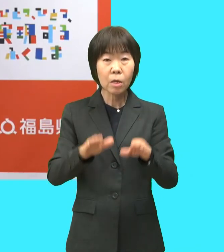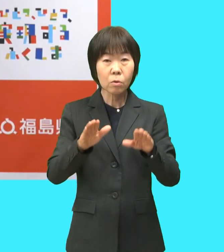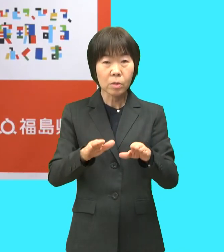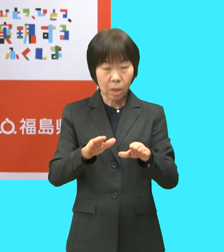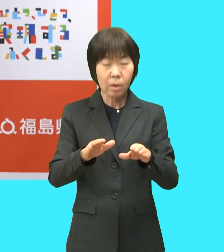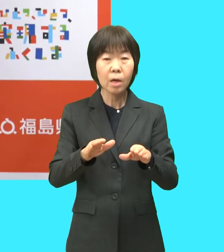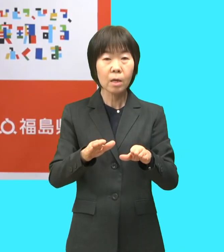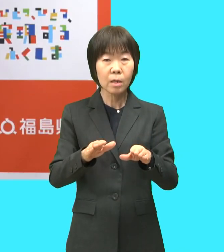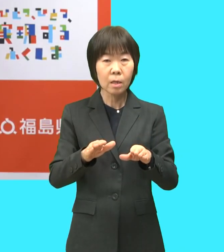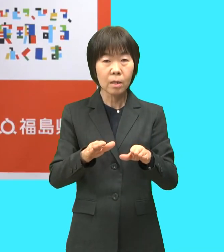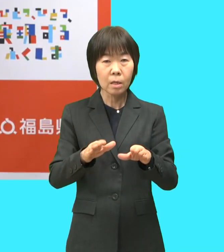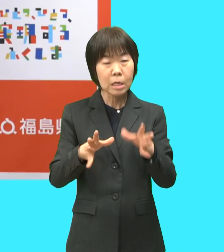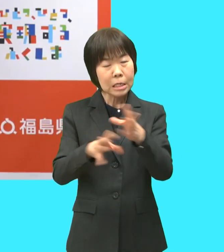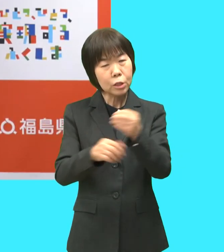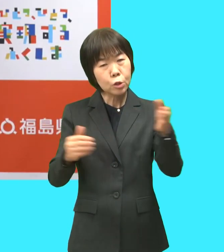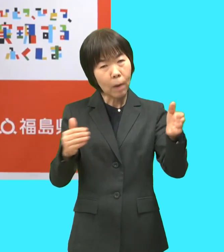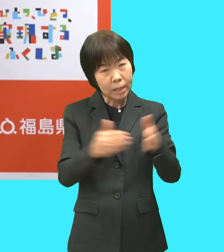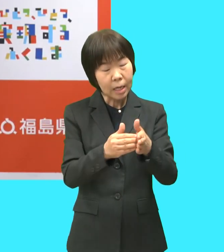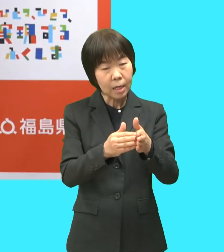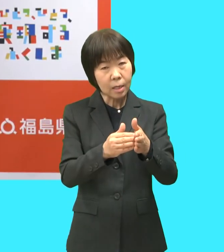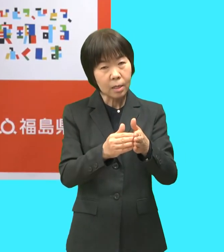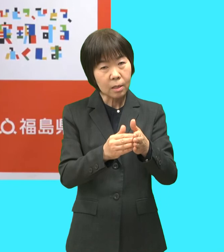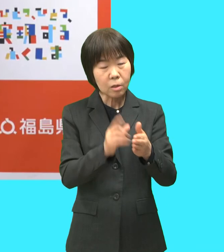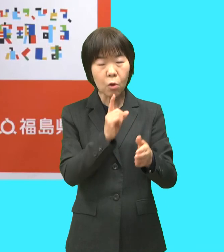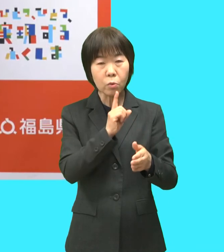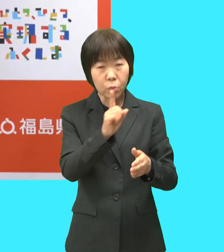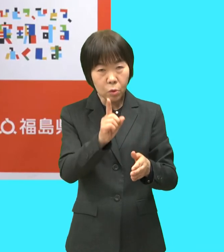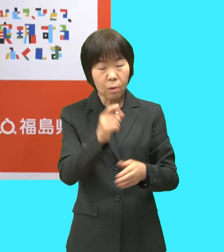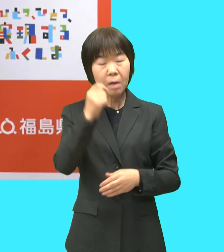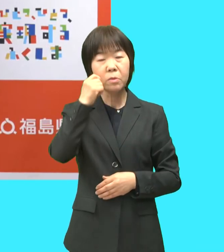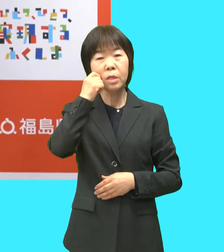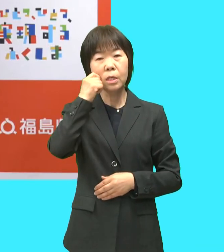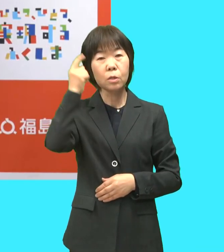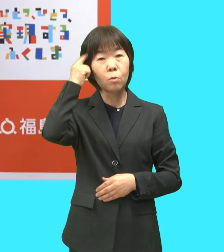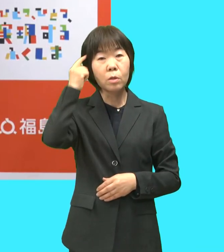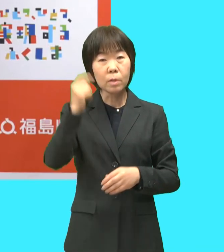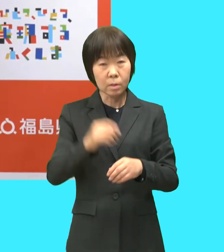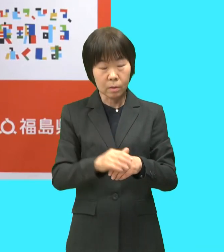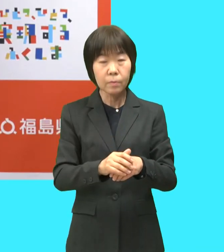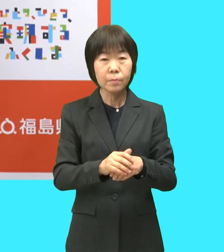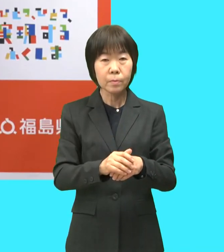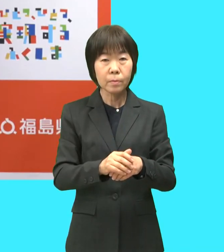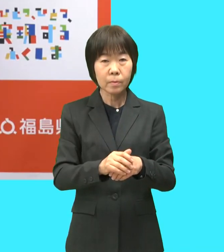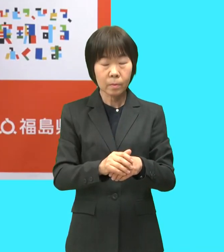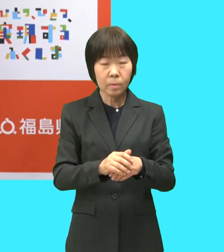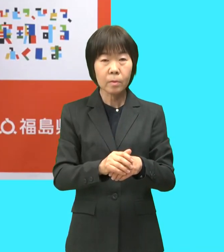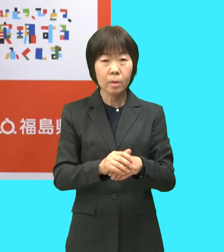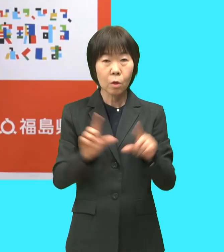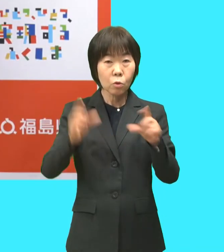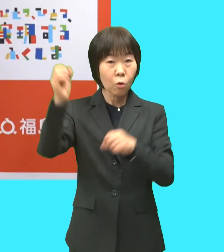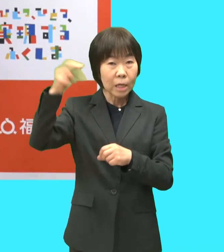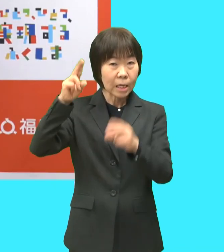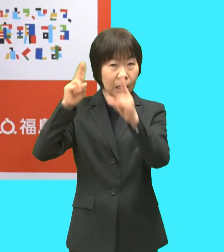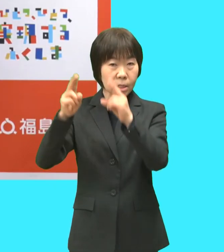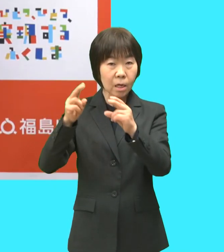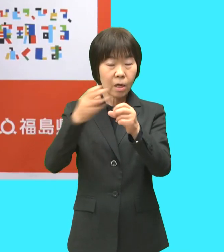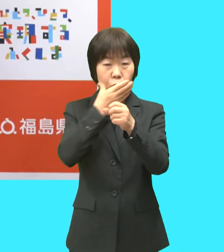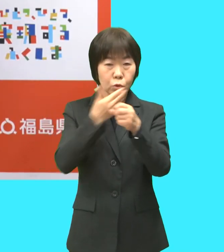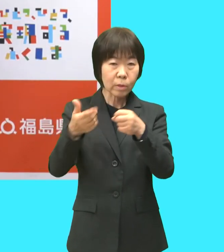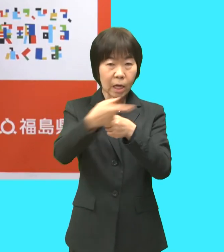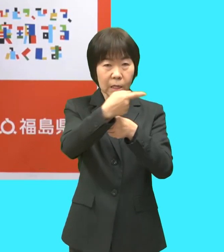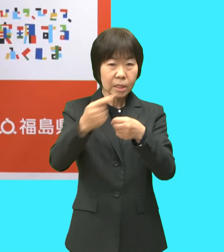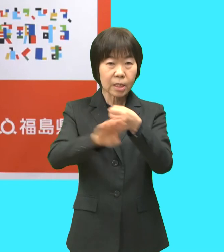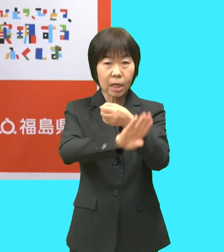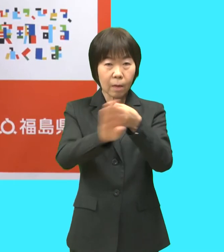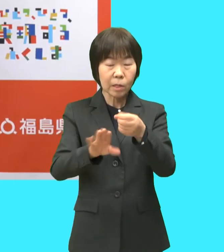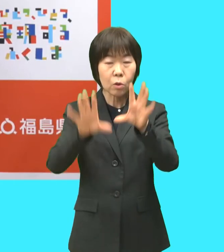残念ですが、いつまでということを明言することは難しいかと思いますが、やはり東京電力福島第一原発の